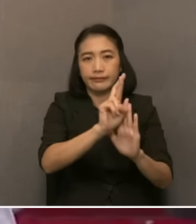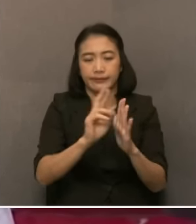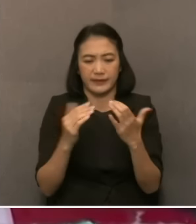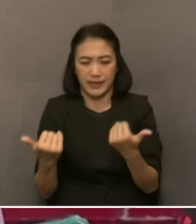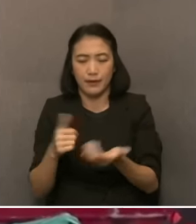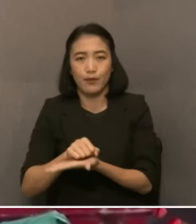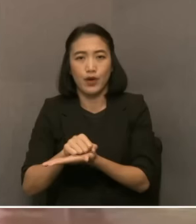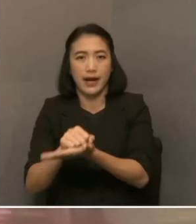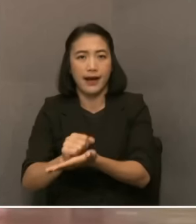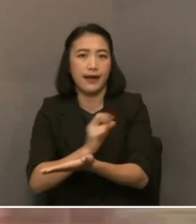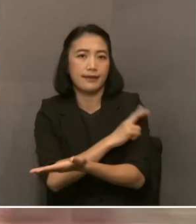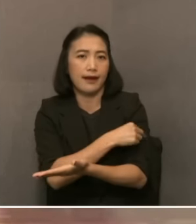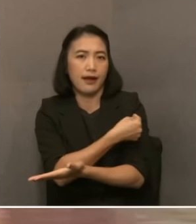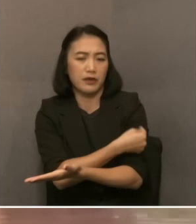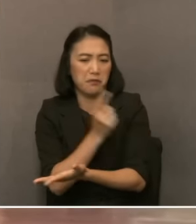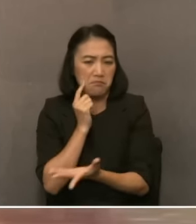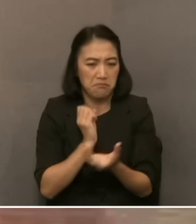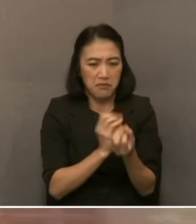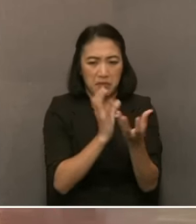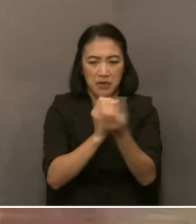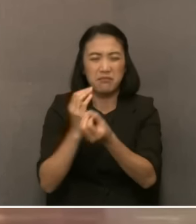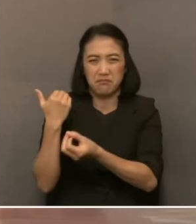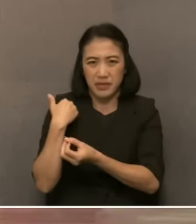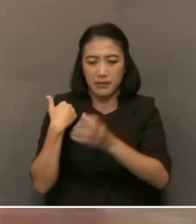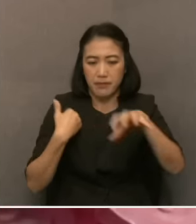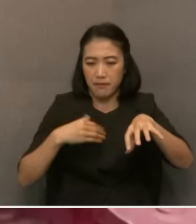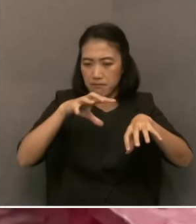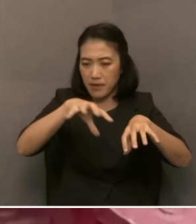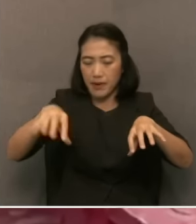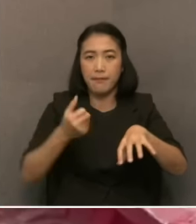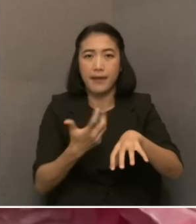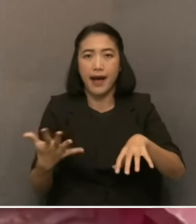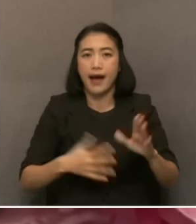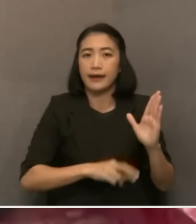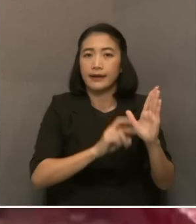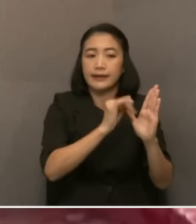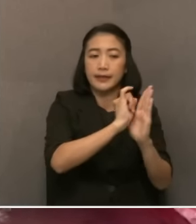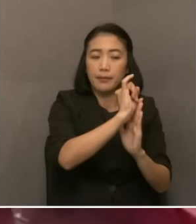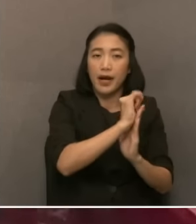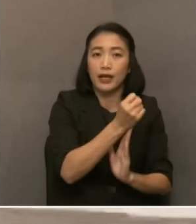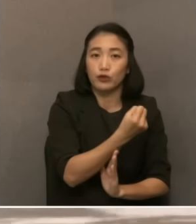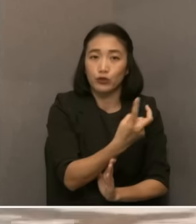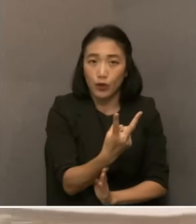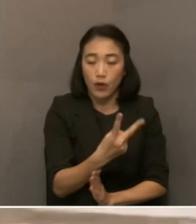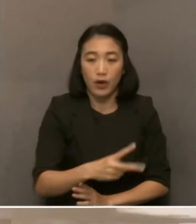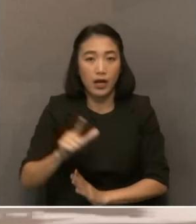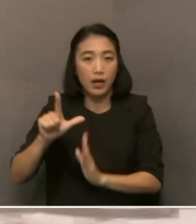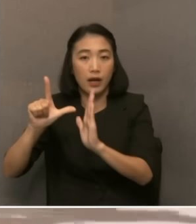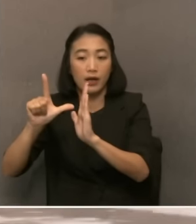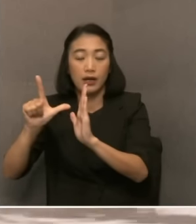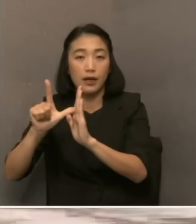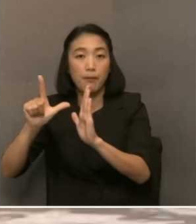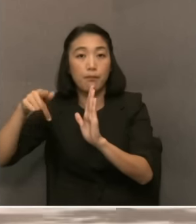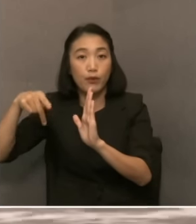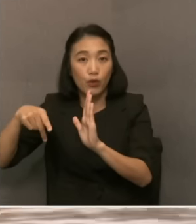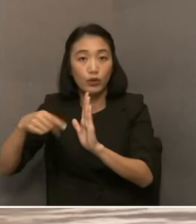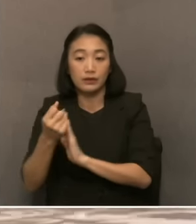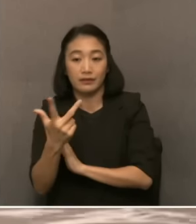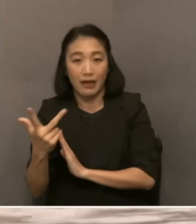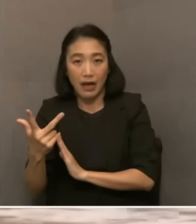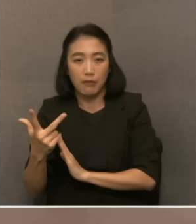รับผลกระทบเพิ่มขึ้นเช่นกันรวมเป็น 5แห่งที่เชียงใหม่ 2แห่งที่ลำพูน 3แห่งรวมได้รับผลกระทบ 85แห่งนะ